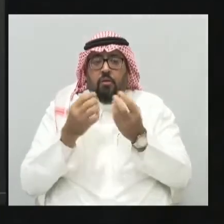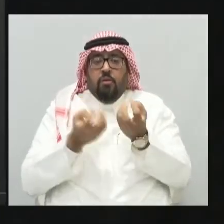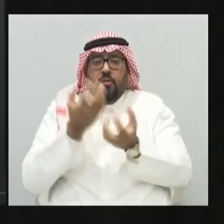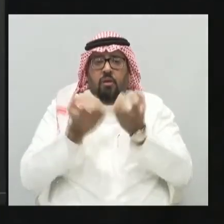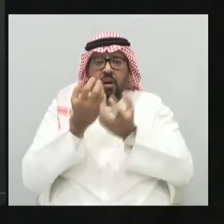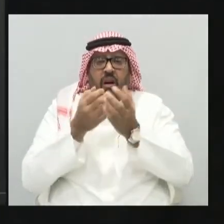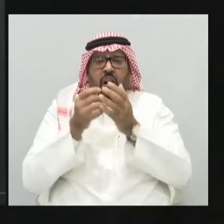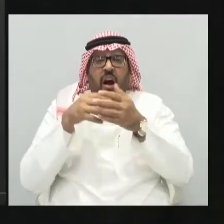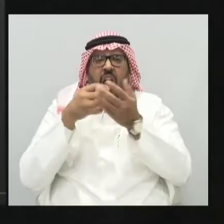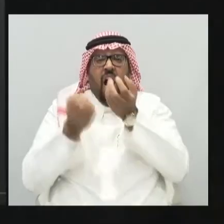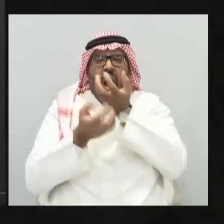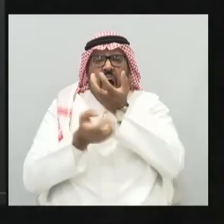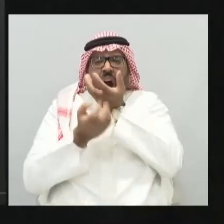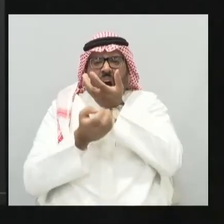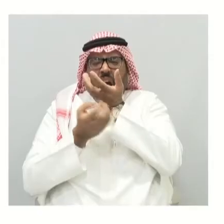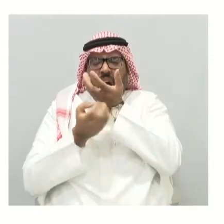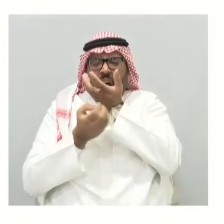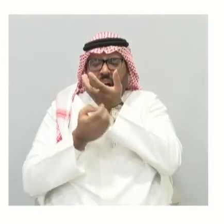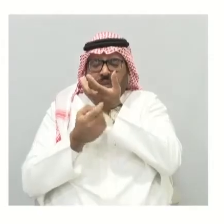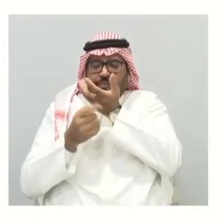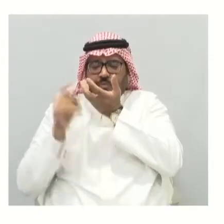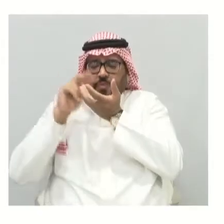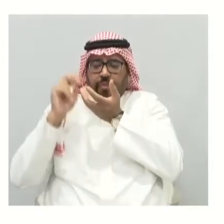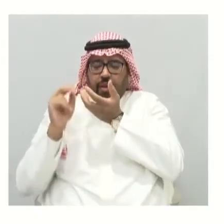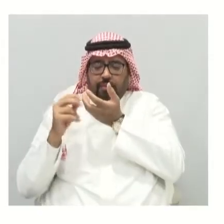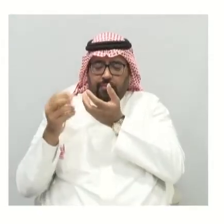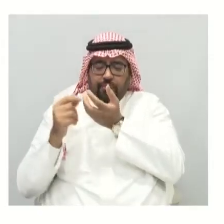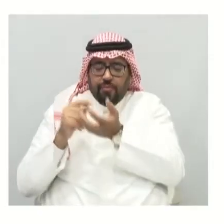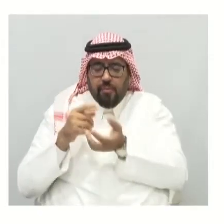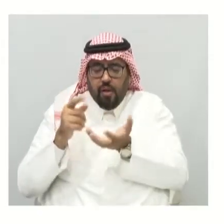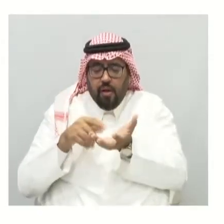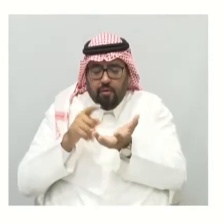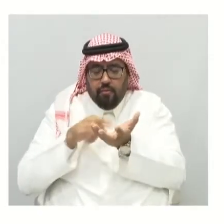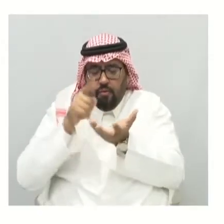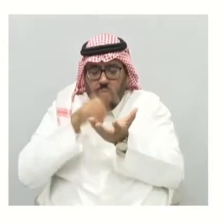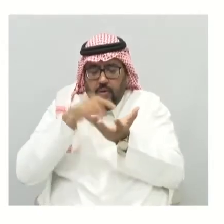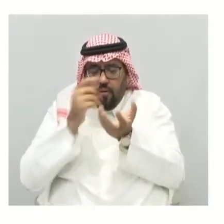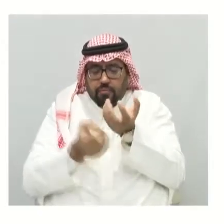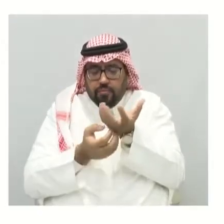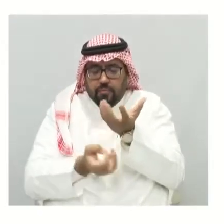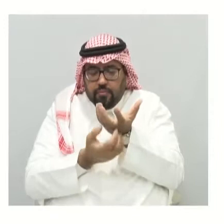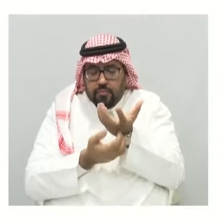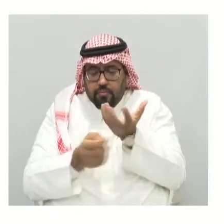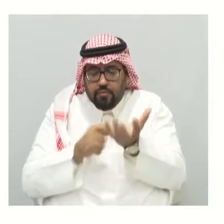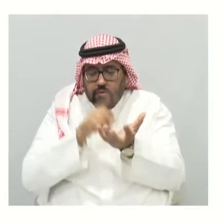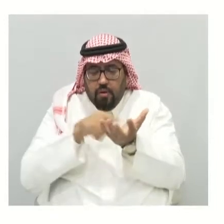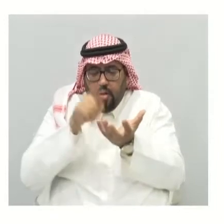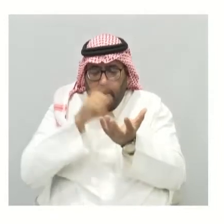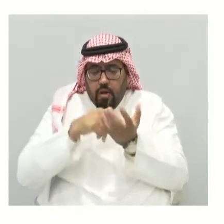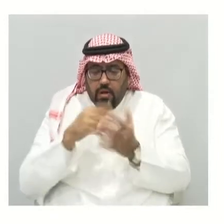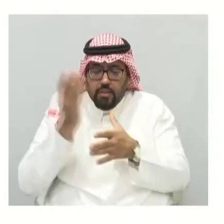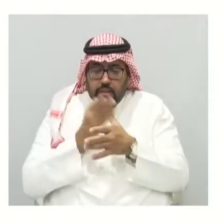اذا جينا نطبخ نشوف فقاعات بهذا الشكل الفقاعات هذه